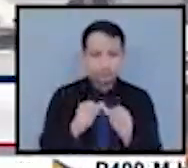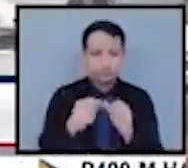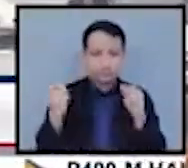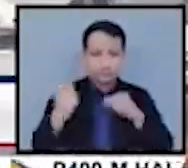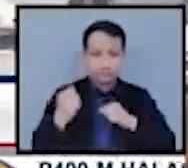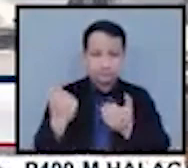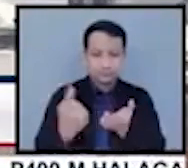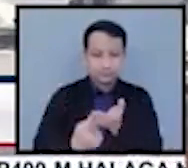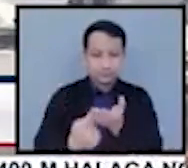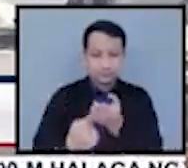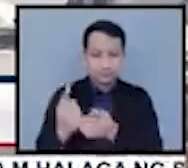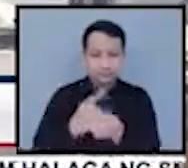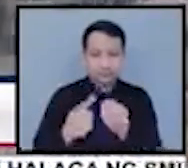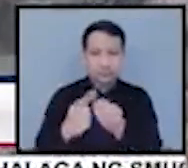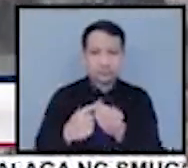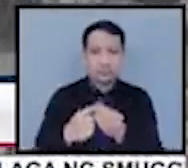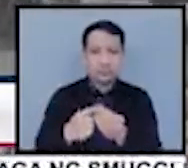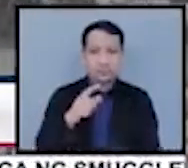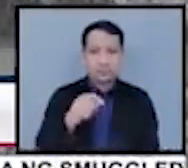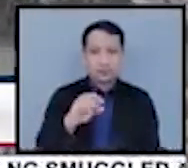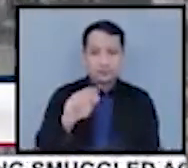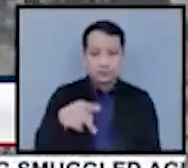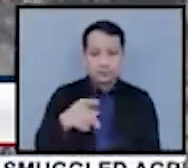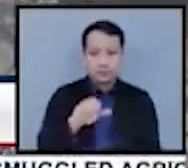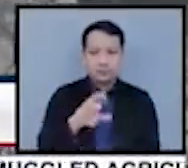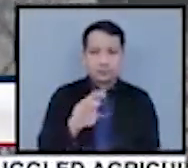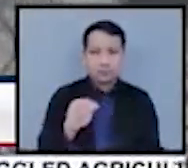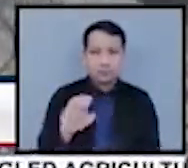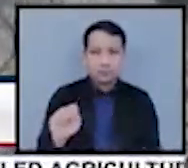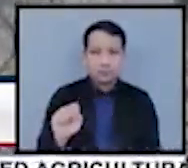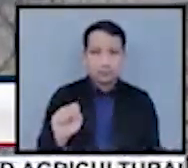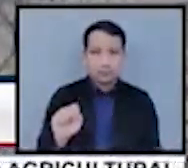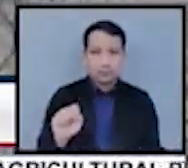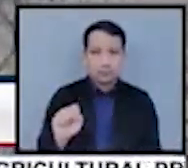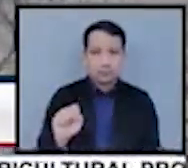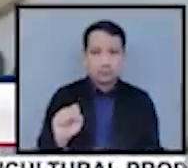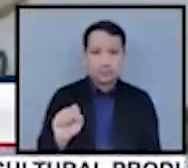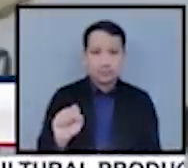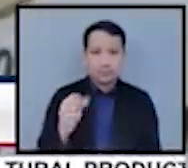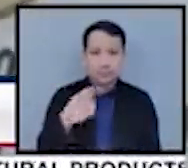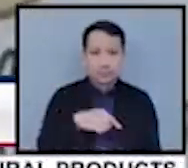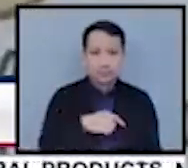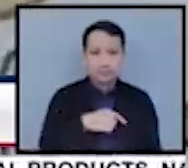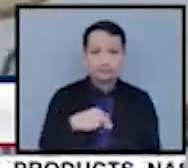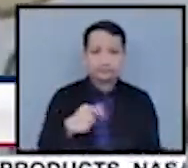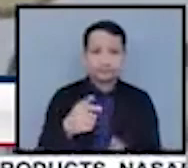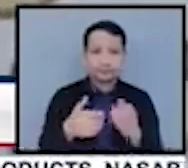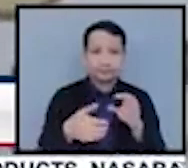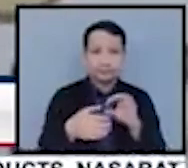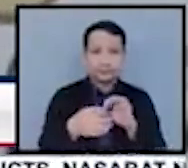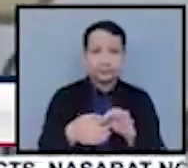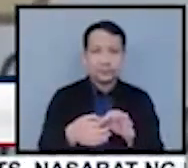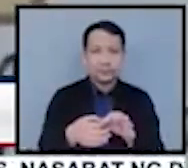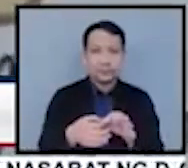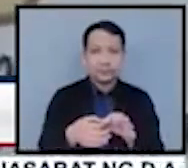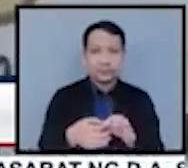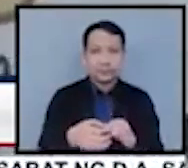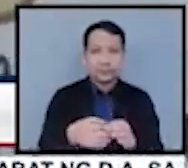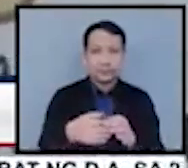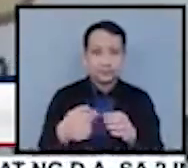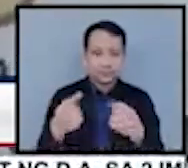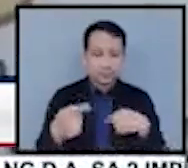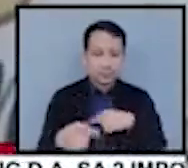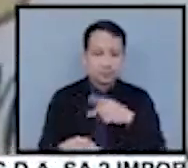ng TOP-CRMS na maglalagay din ng tracking mechanism sa mga container van. On the part of PPA management, we